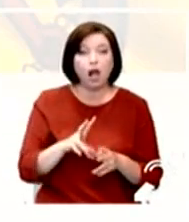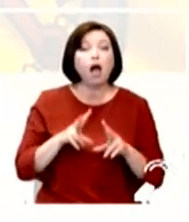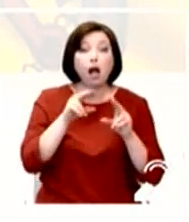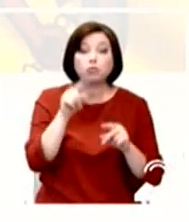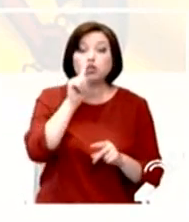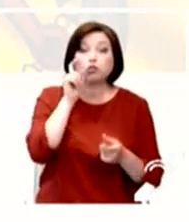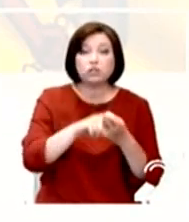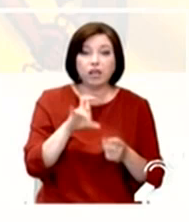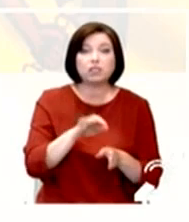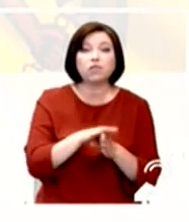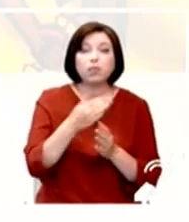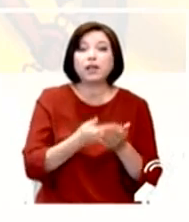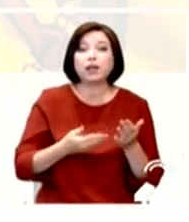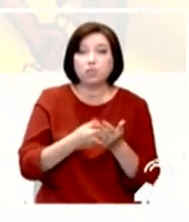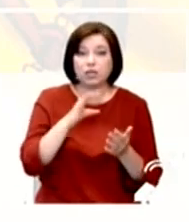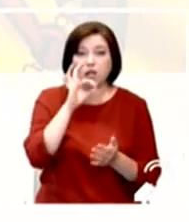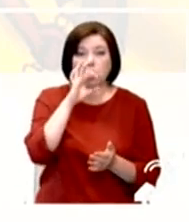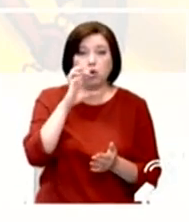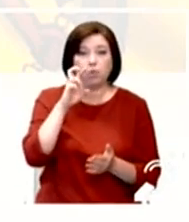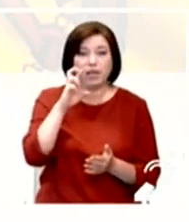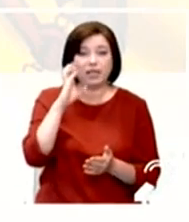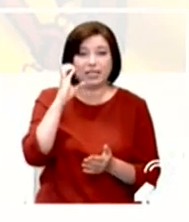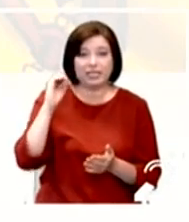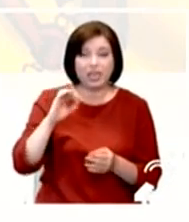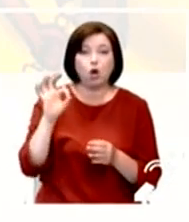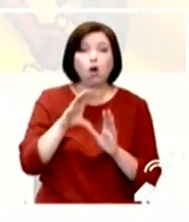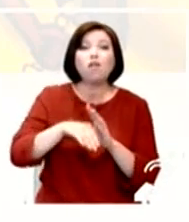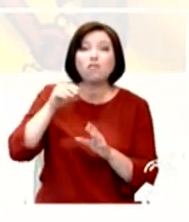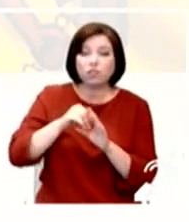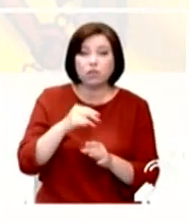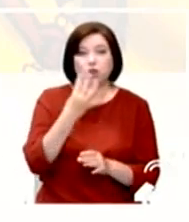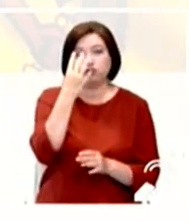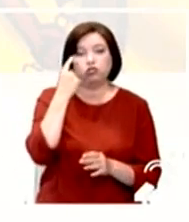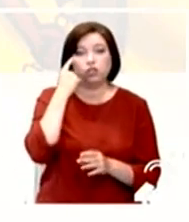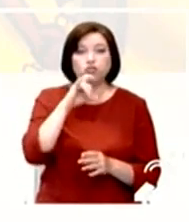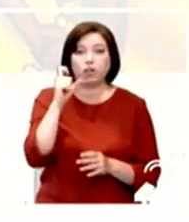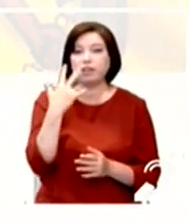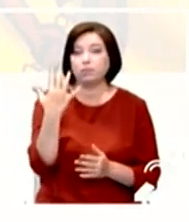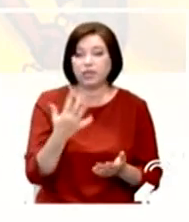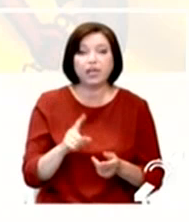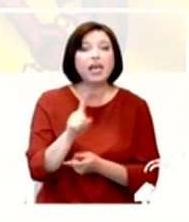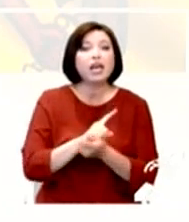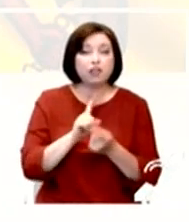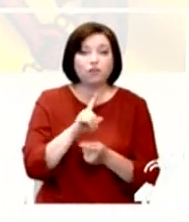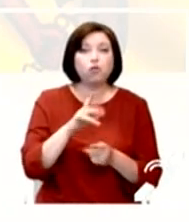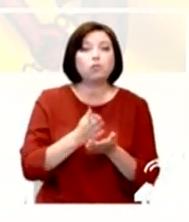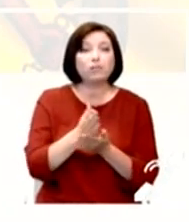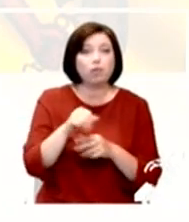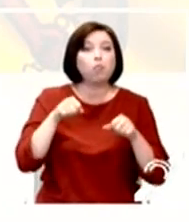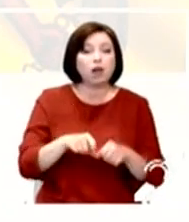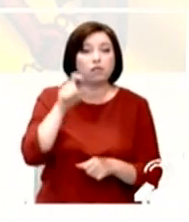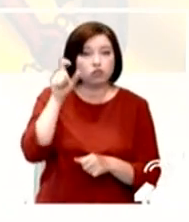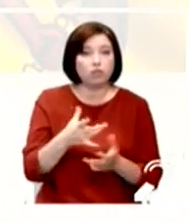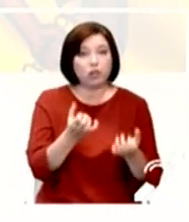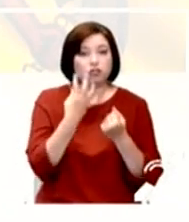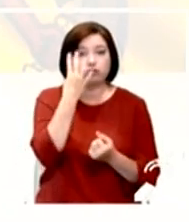ce ține de implementarea recomandărilor OSCE în domeniul reformei electorale a luat 4 puncte din 5. Reforma în domeniul drepturilor omului a